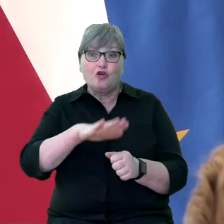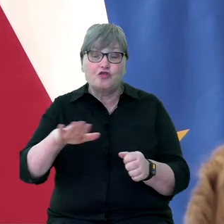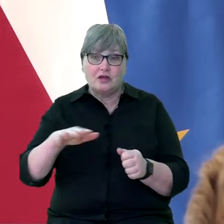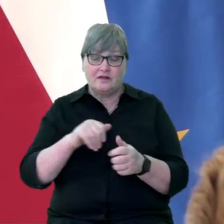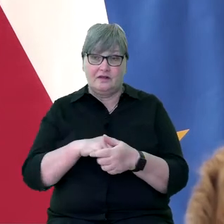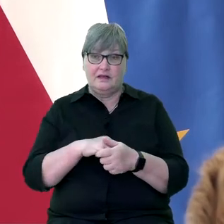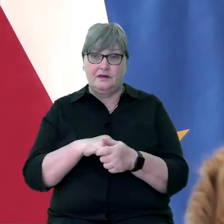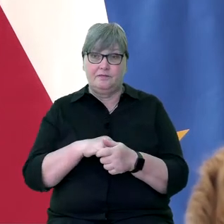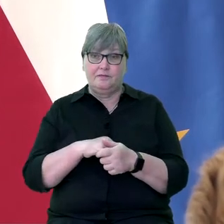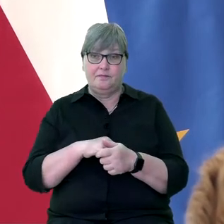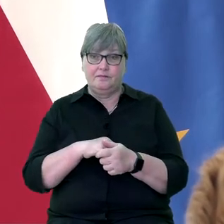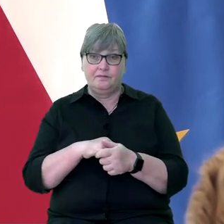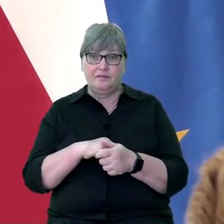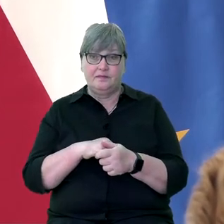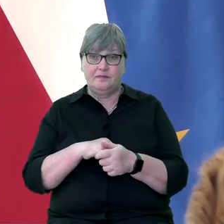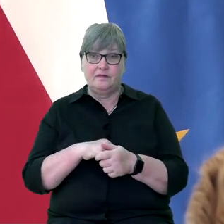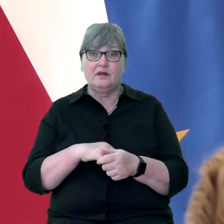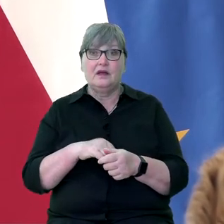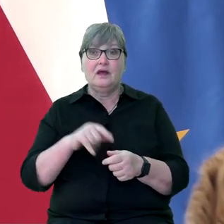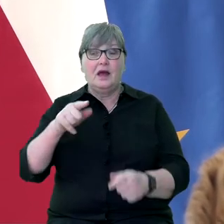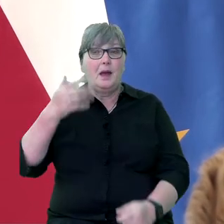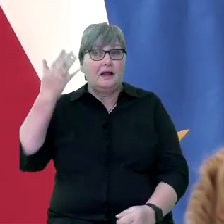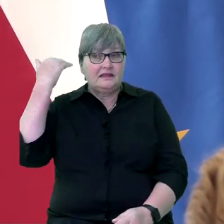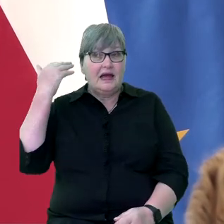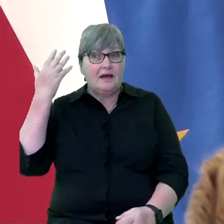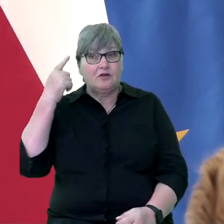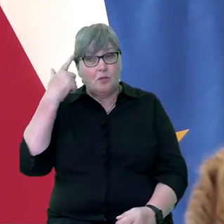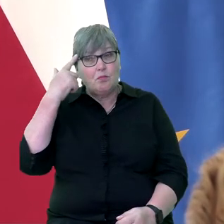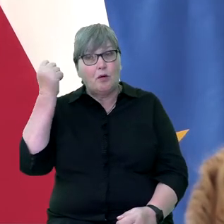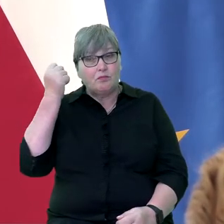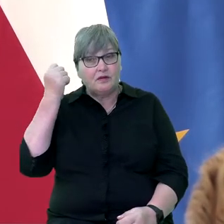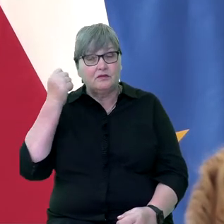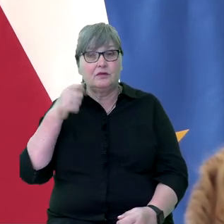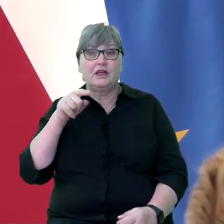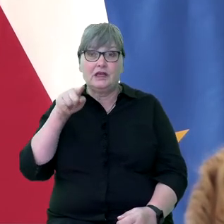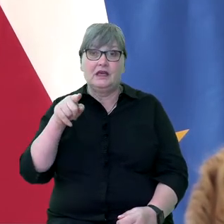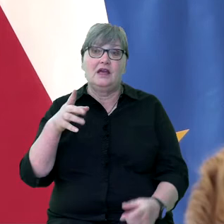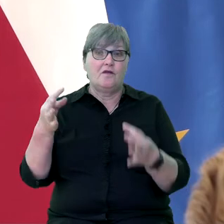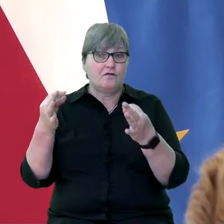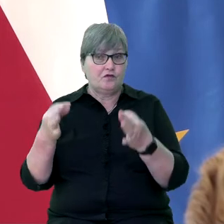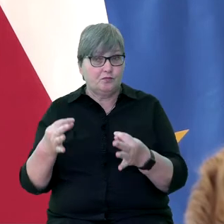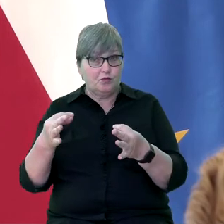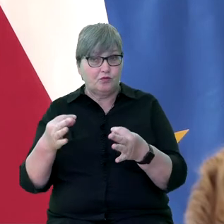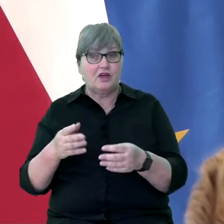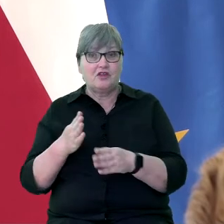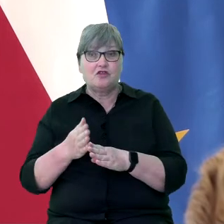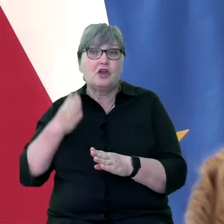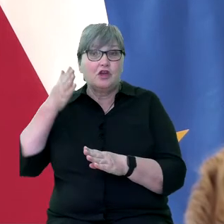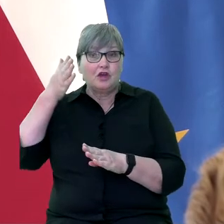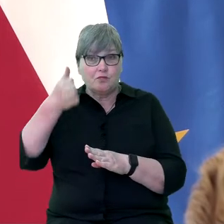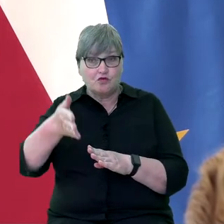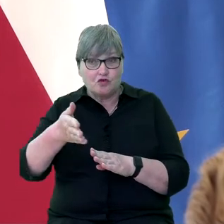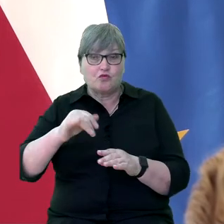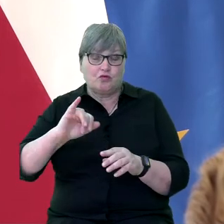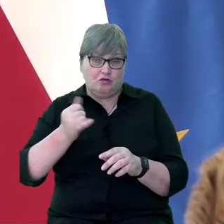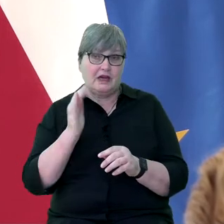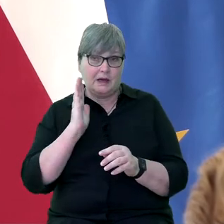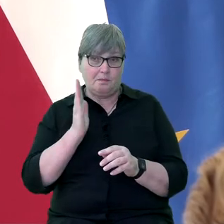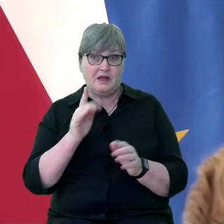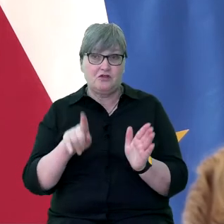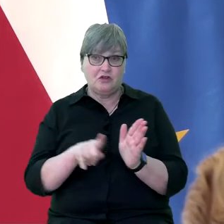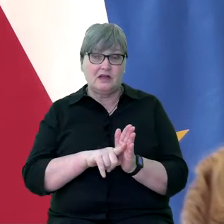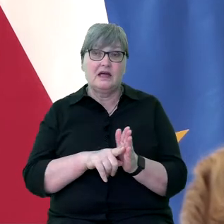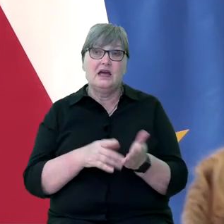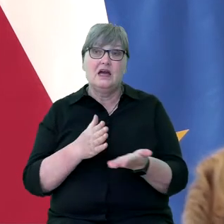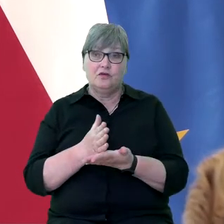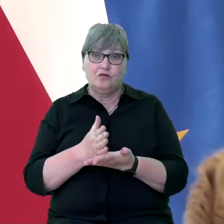Równie ważny jak refleksja o przeszłości jest jednak także namysł nad przyszłością służby cywilnej, nad